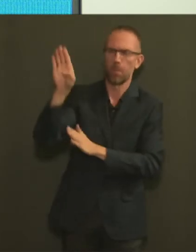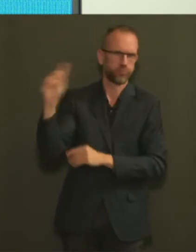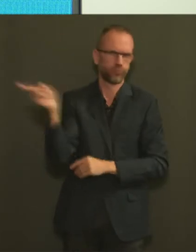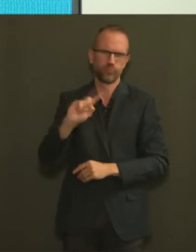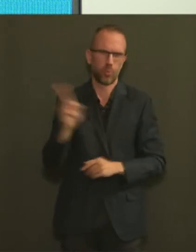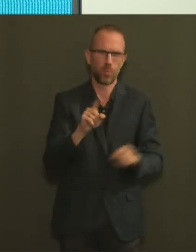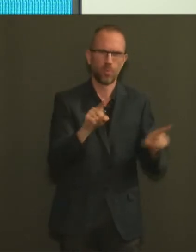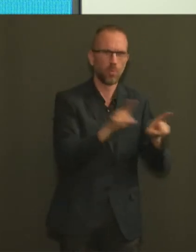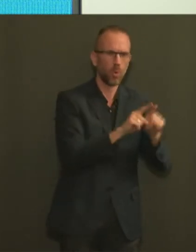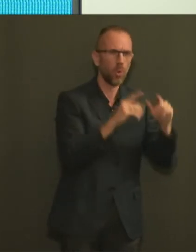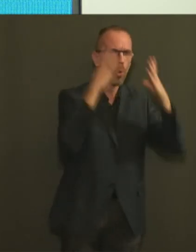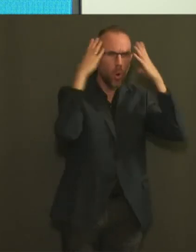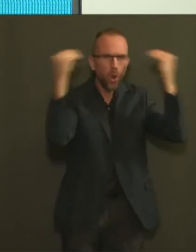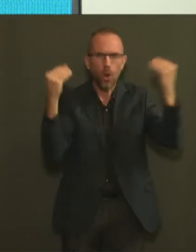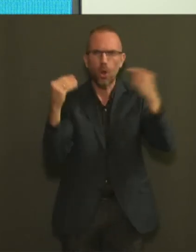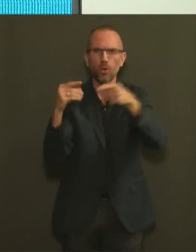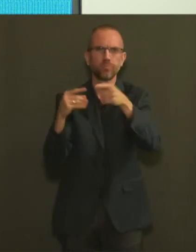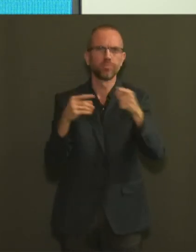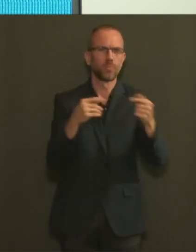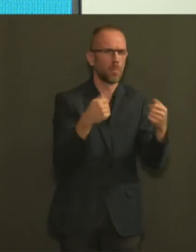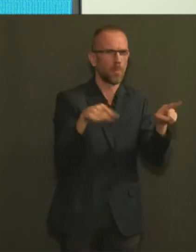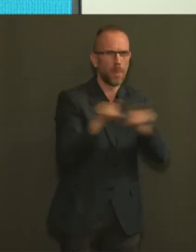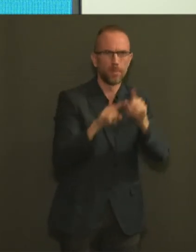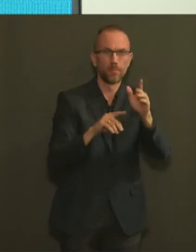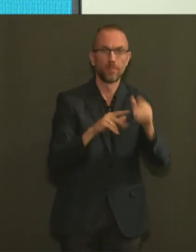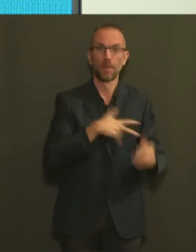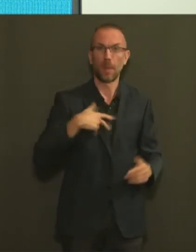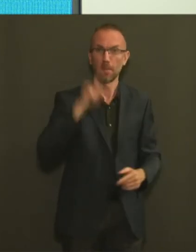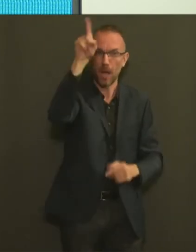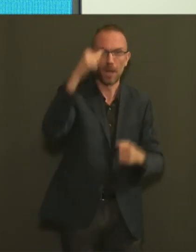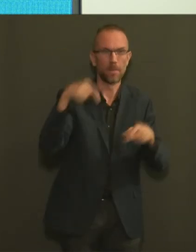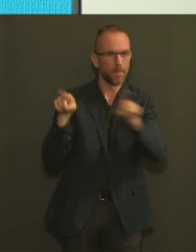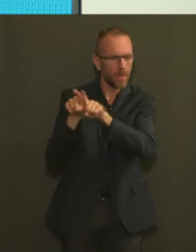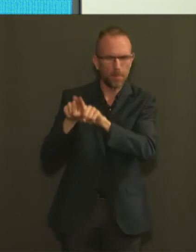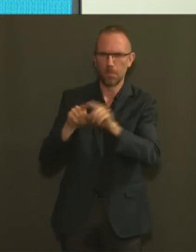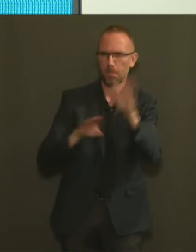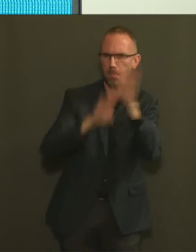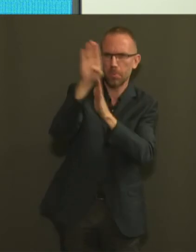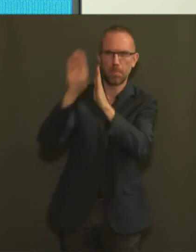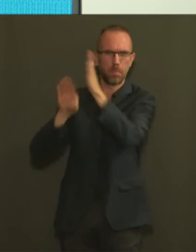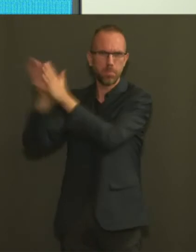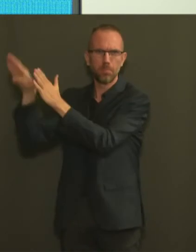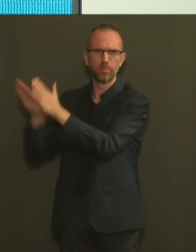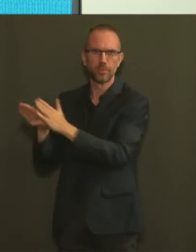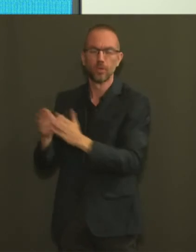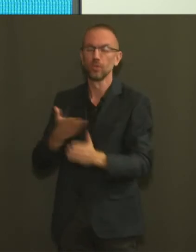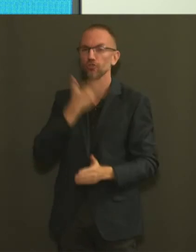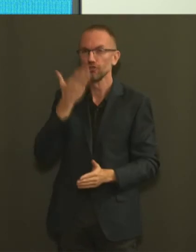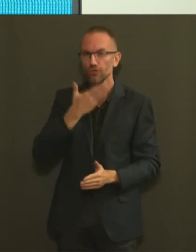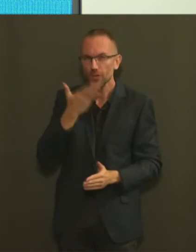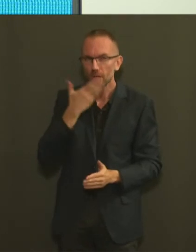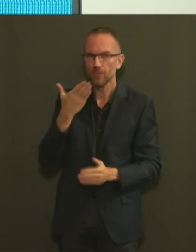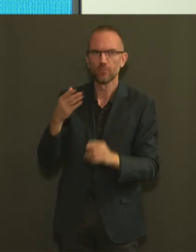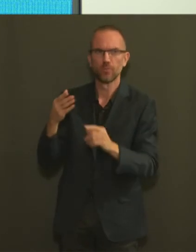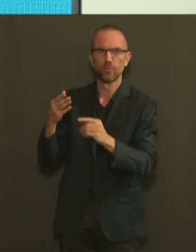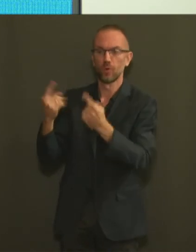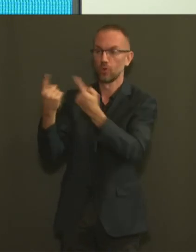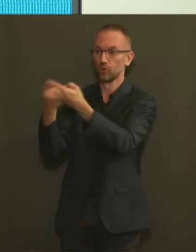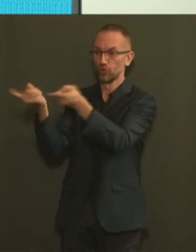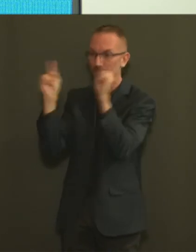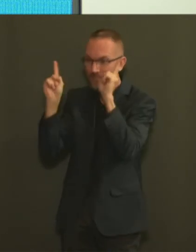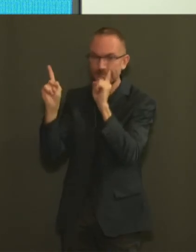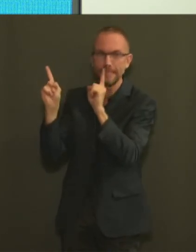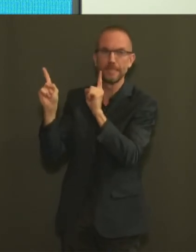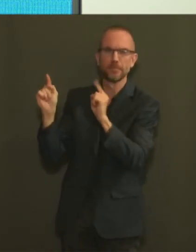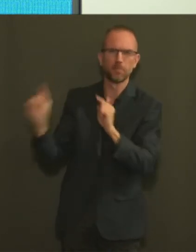c'est le cas au nord au danemark c'est le cas dans le centre de l'europe en tchéquie et en slovaquie nous